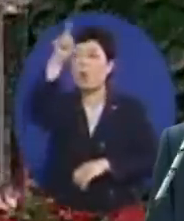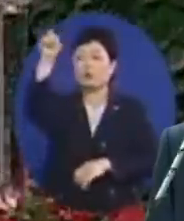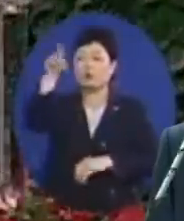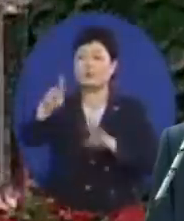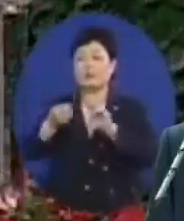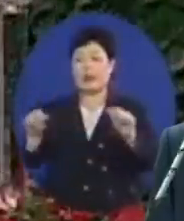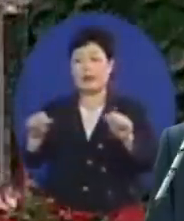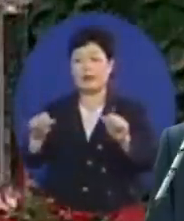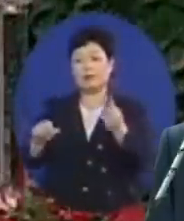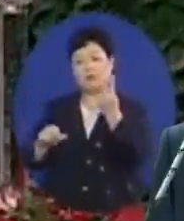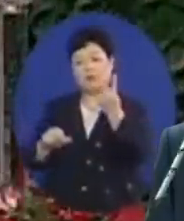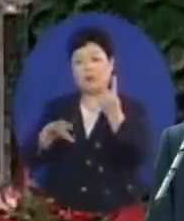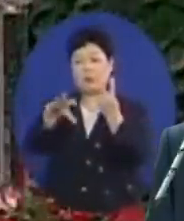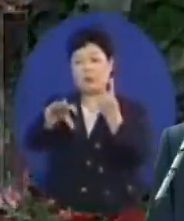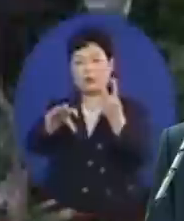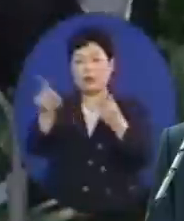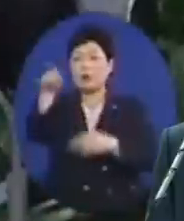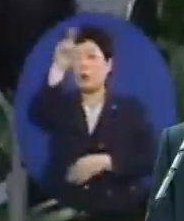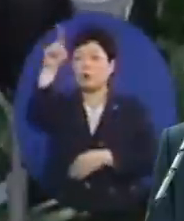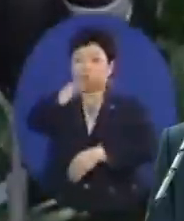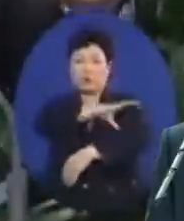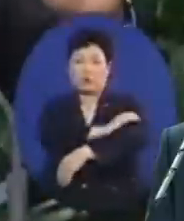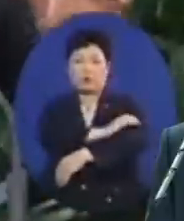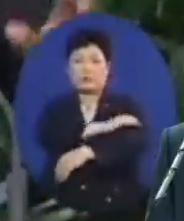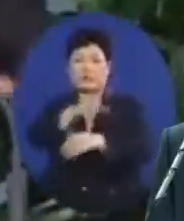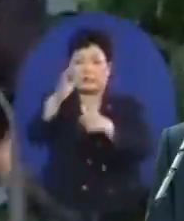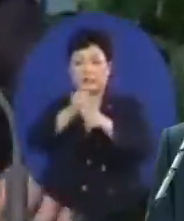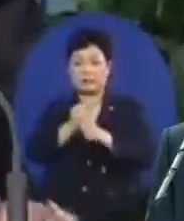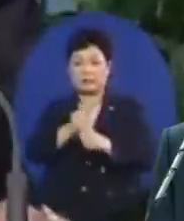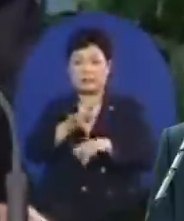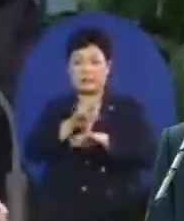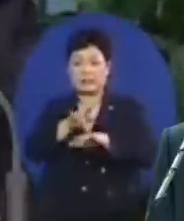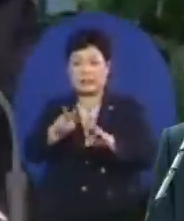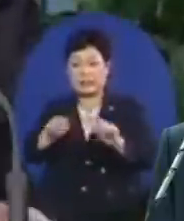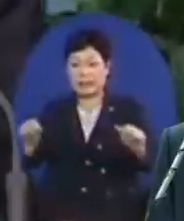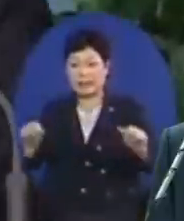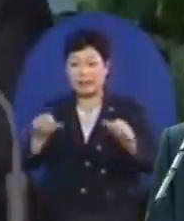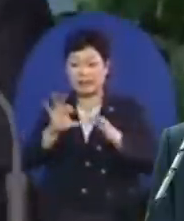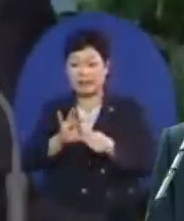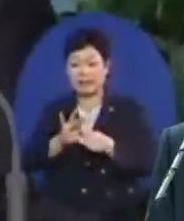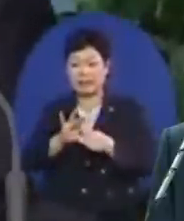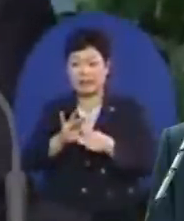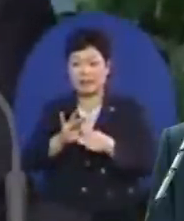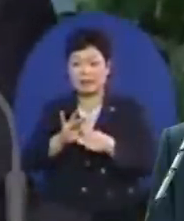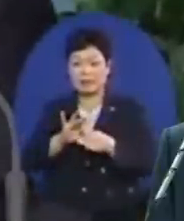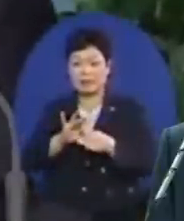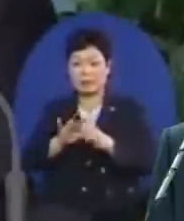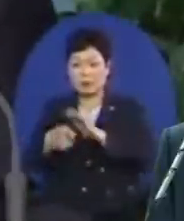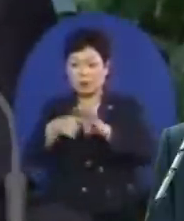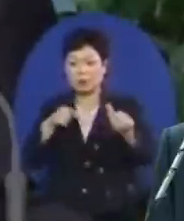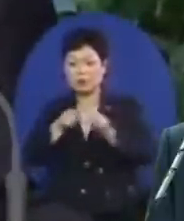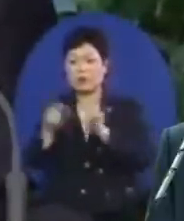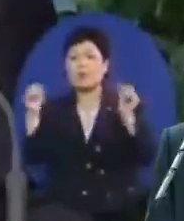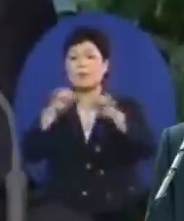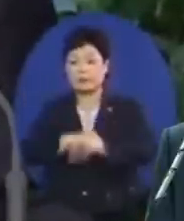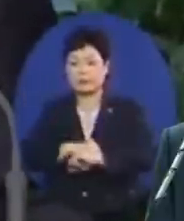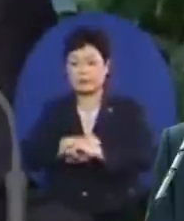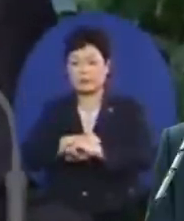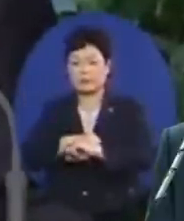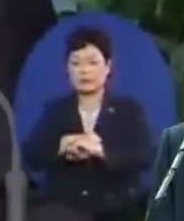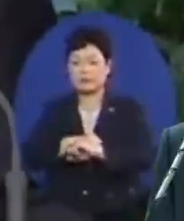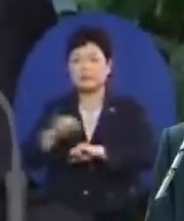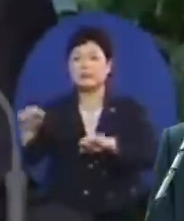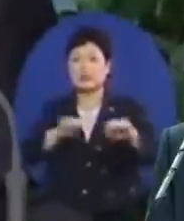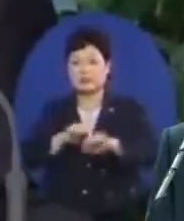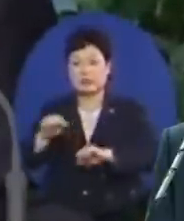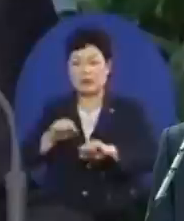땅인 것입니다. 공중에 권세 잡은 사탄, 그리고 이 땅에 도역죄로 죽이고 멸망시키는